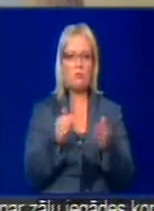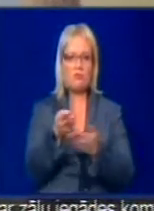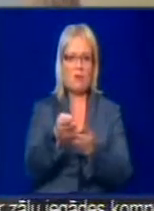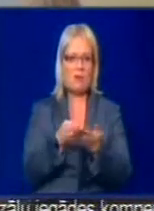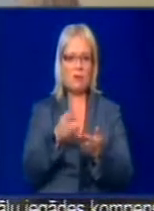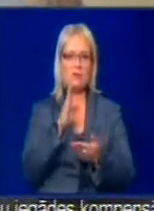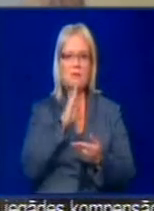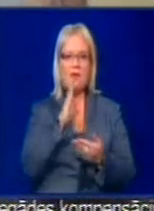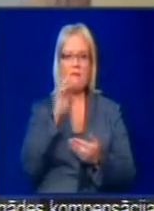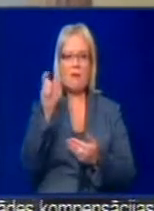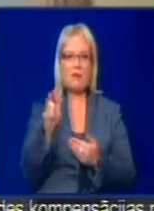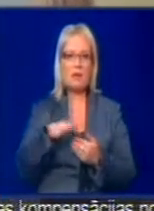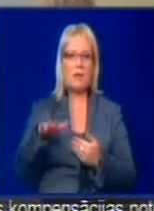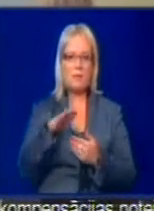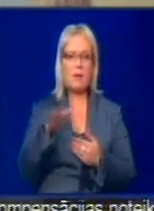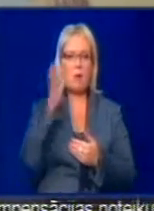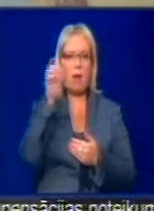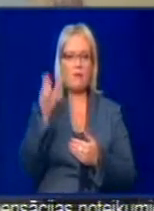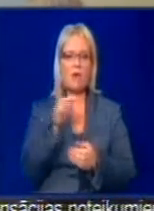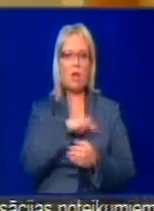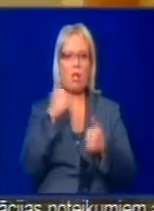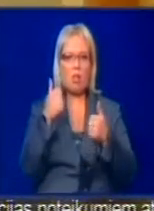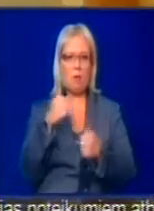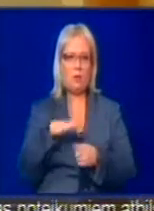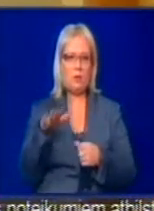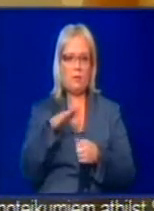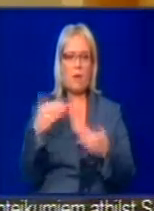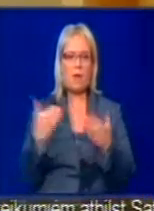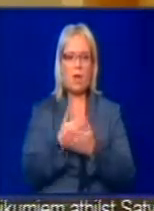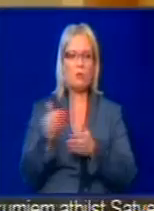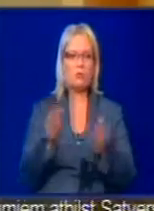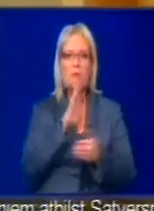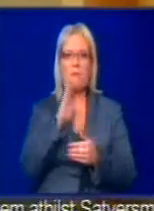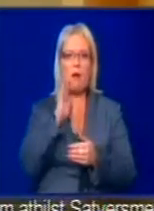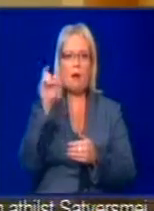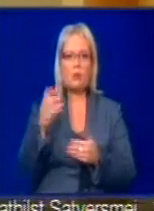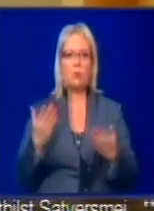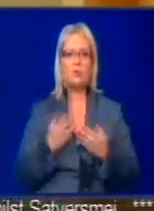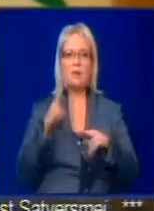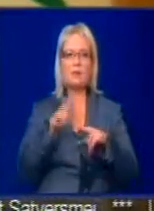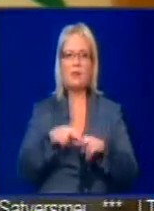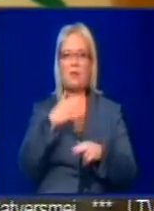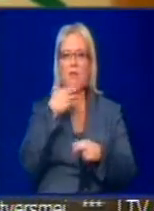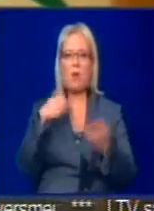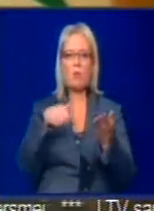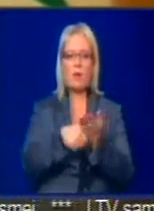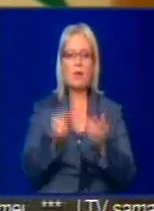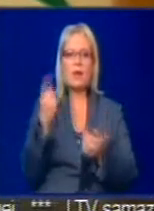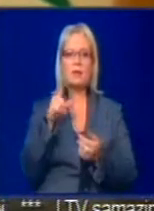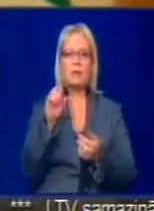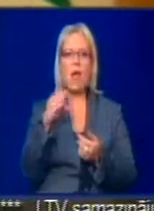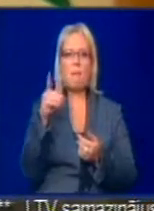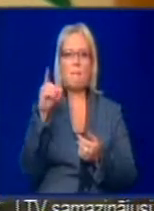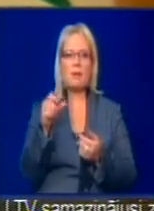Jaunās sievietes ģimeni pagastu pārvaldnieks raksturo kā labvēlīgu, bet ar jaundzimušā māti, kuras dzīves vieta nav deklarēta slampes